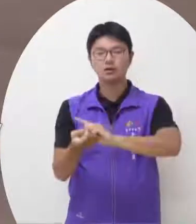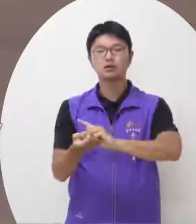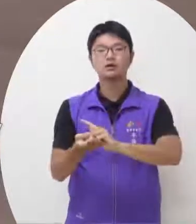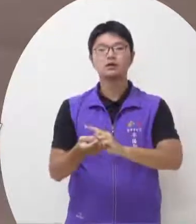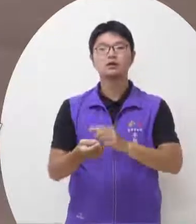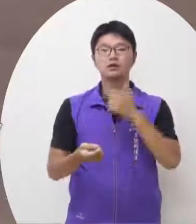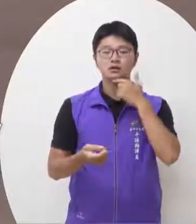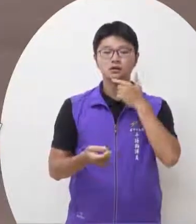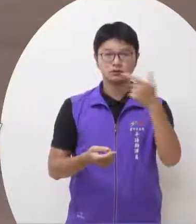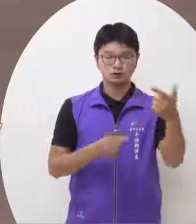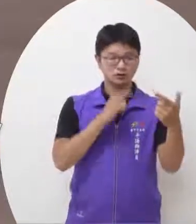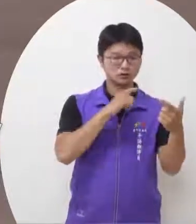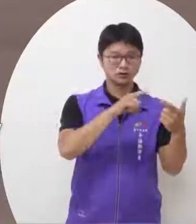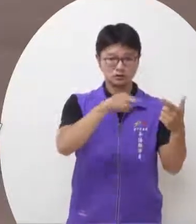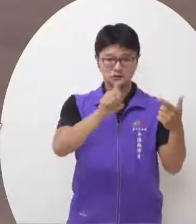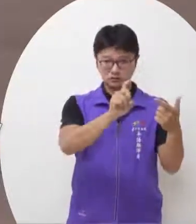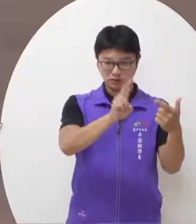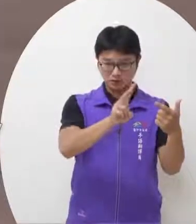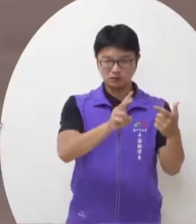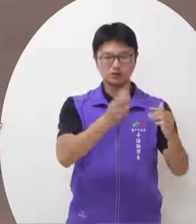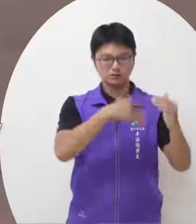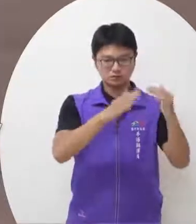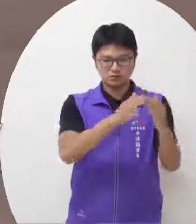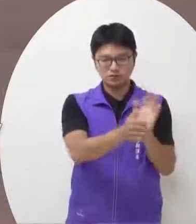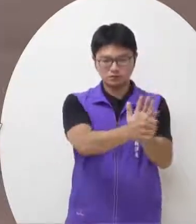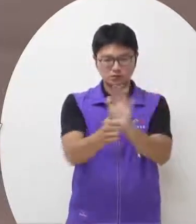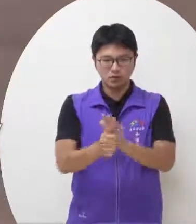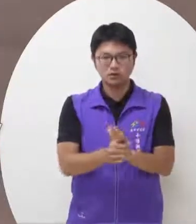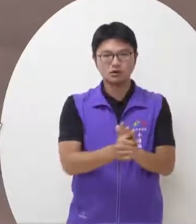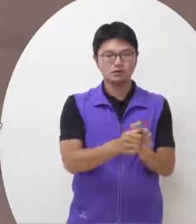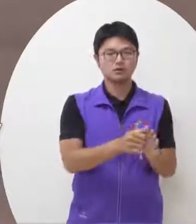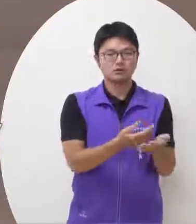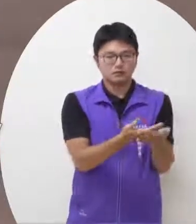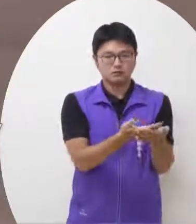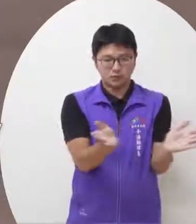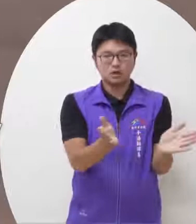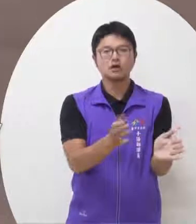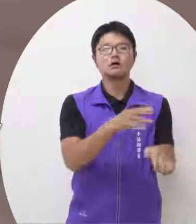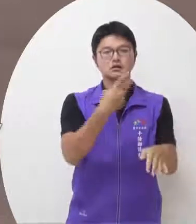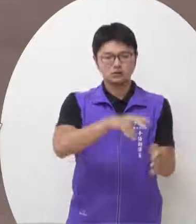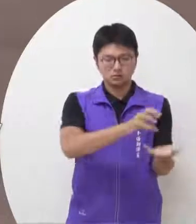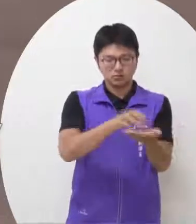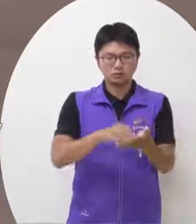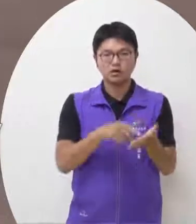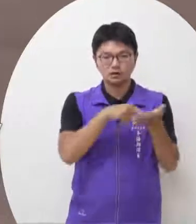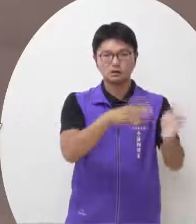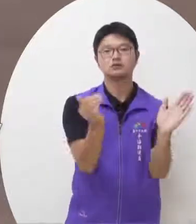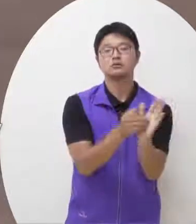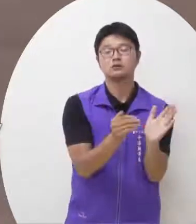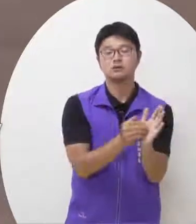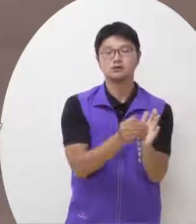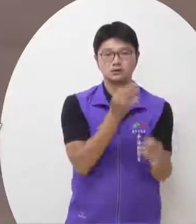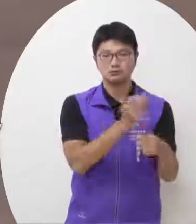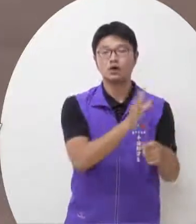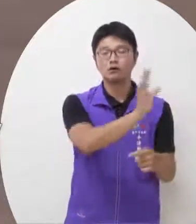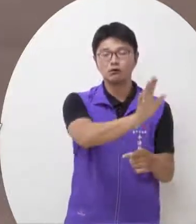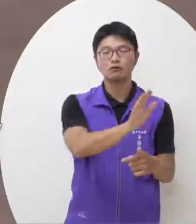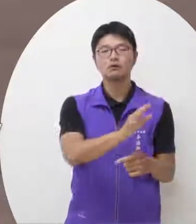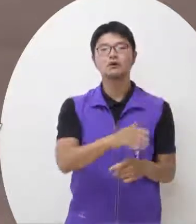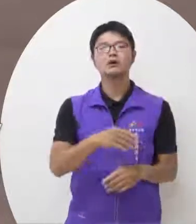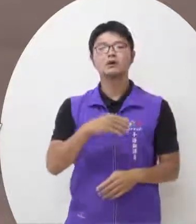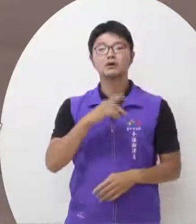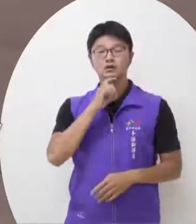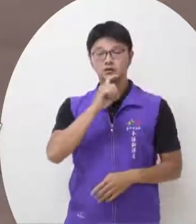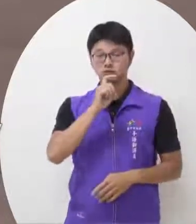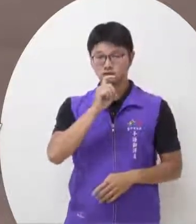岁就小学阶段，我们到学校去帮他办一张，给送他一张卡。那送他一张卡，现在六到十二岁他是做半